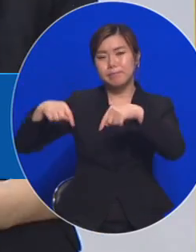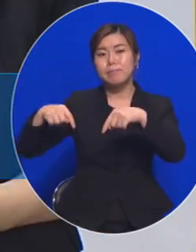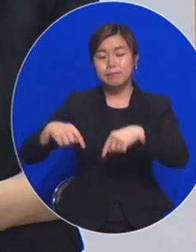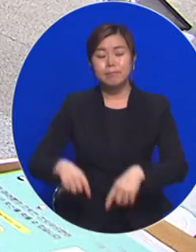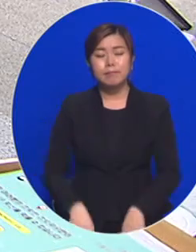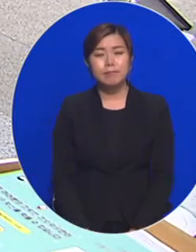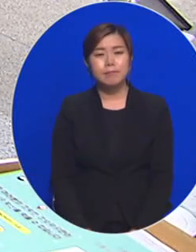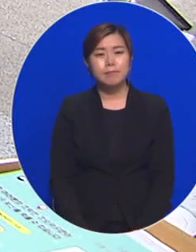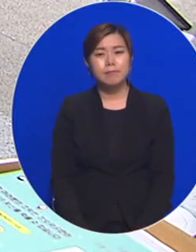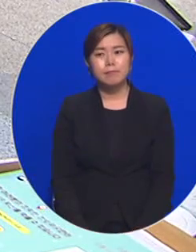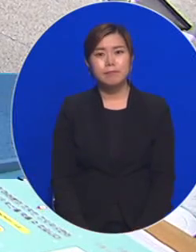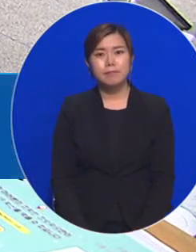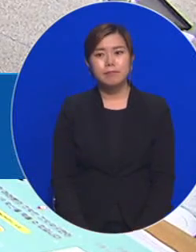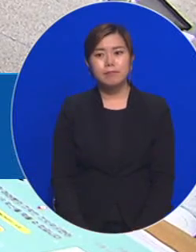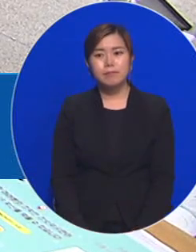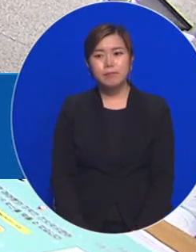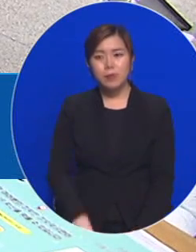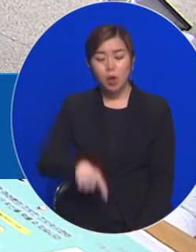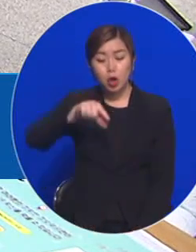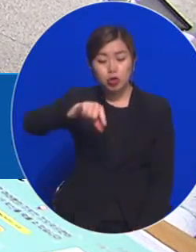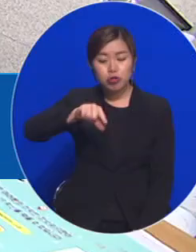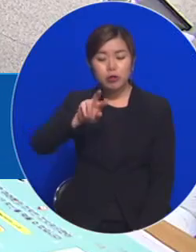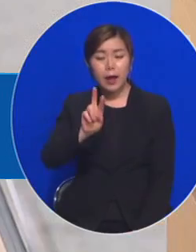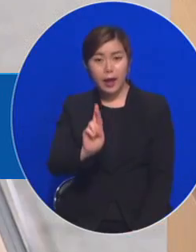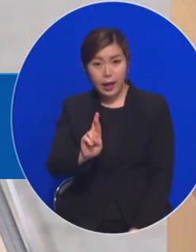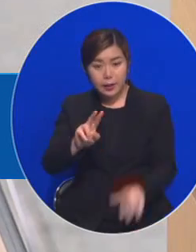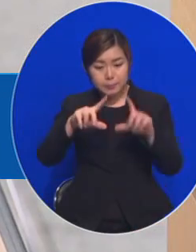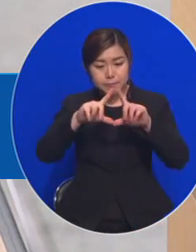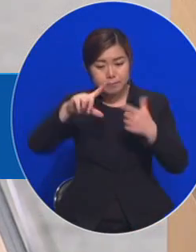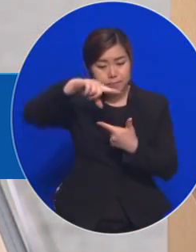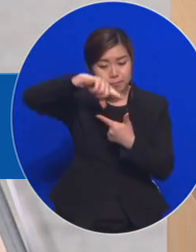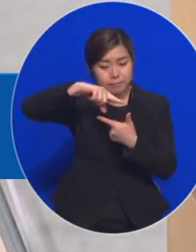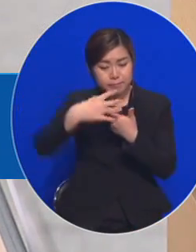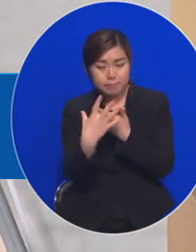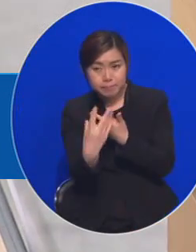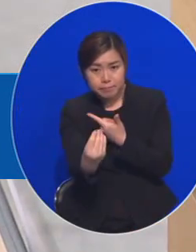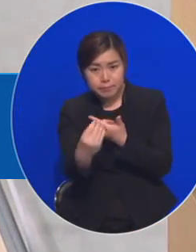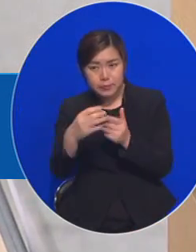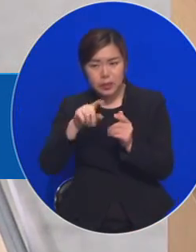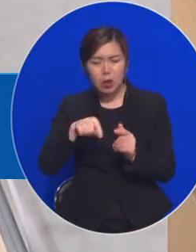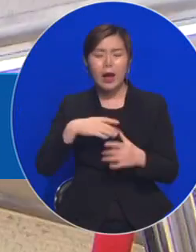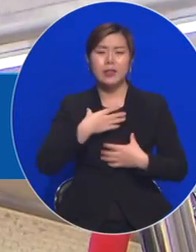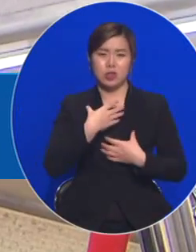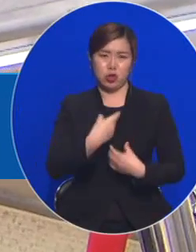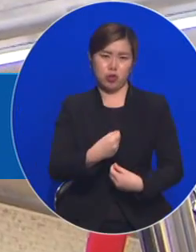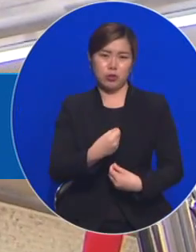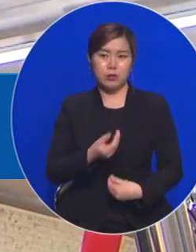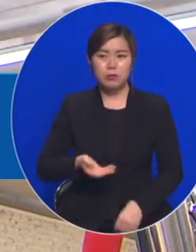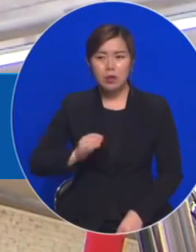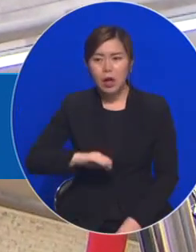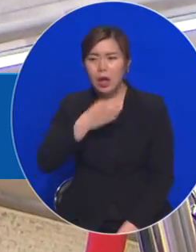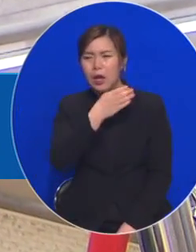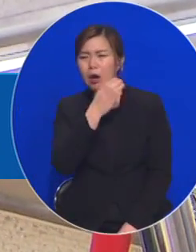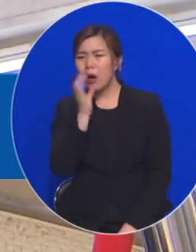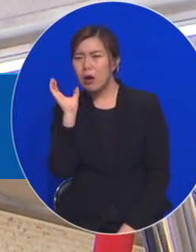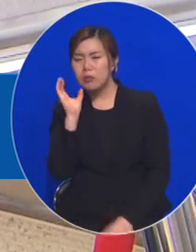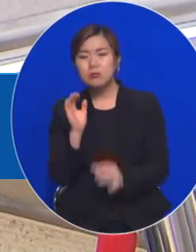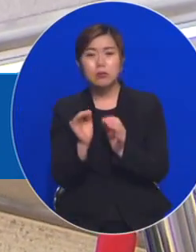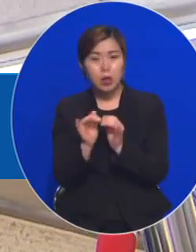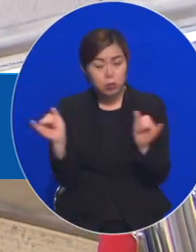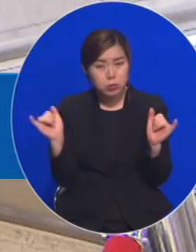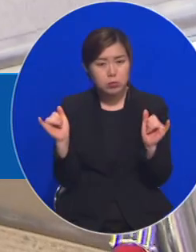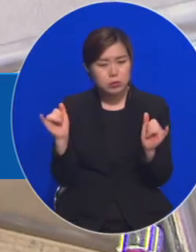나가겠습니다. QR코드 기반의 전자 출입명부는 비교적 안전하게 관리되고 있지만 고령자 등 정보